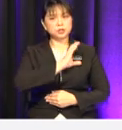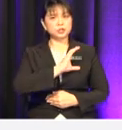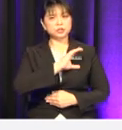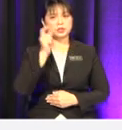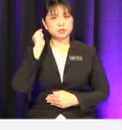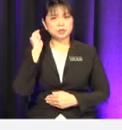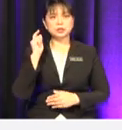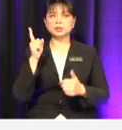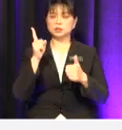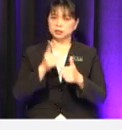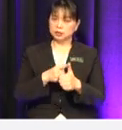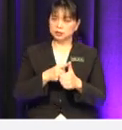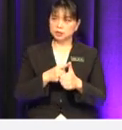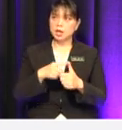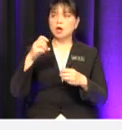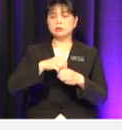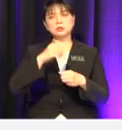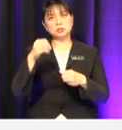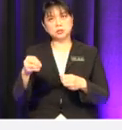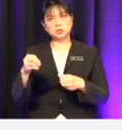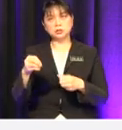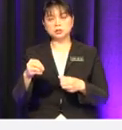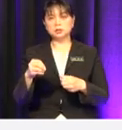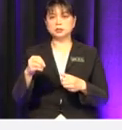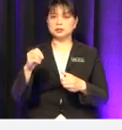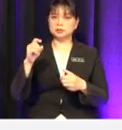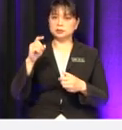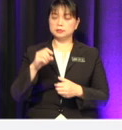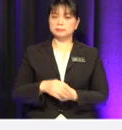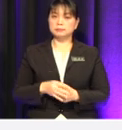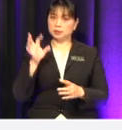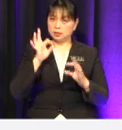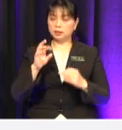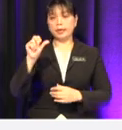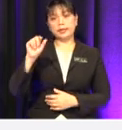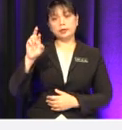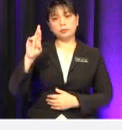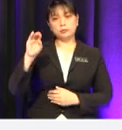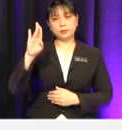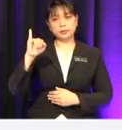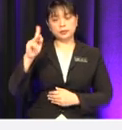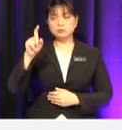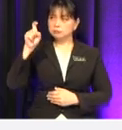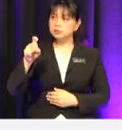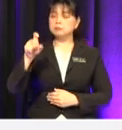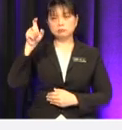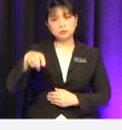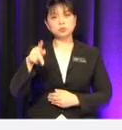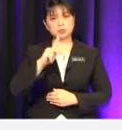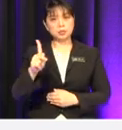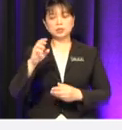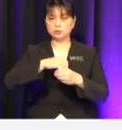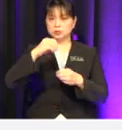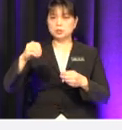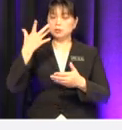adalah berkaitan dengan oksigen jadi aerobik semestinya memerlukan oksigen yang kedua adalah dari segi